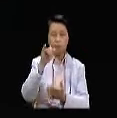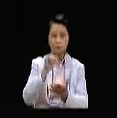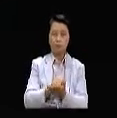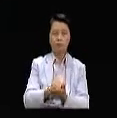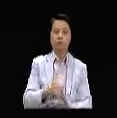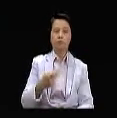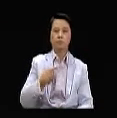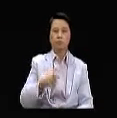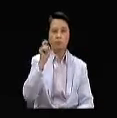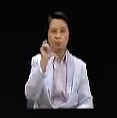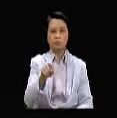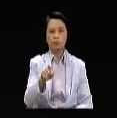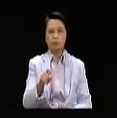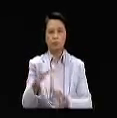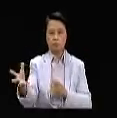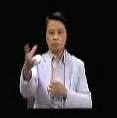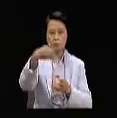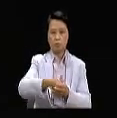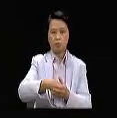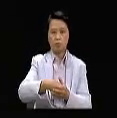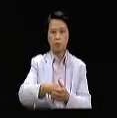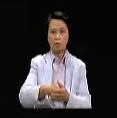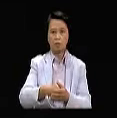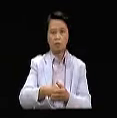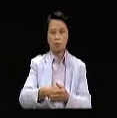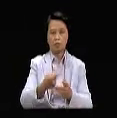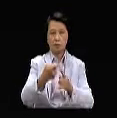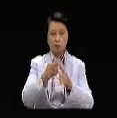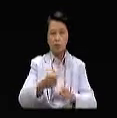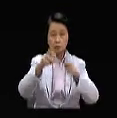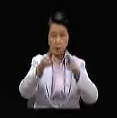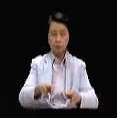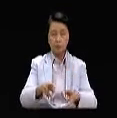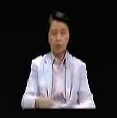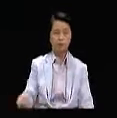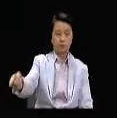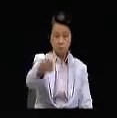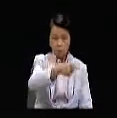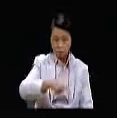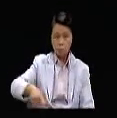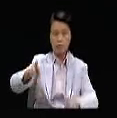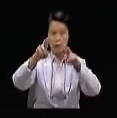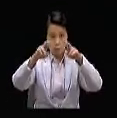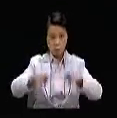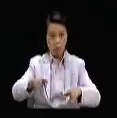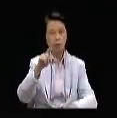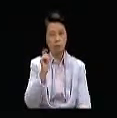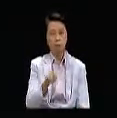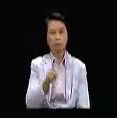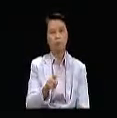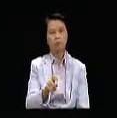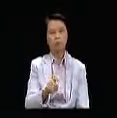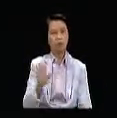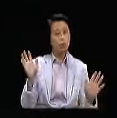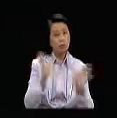kau yang memerlukan pembibitan partisipasi di pada rakyat-rakyat itu sendiri juga perlu satunya